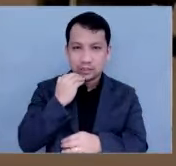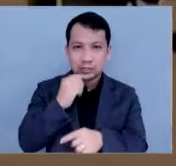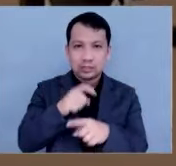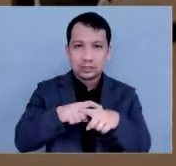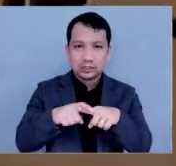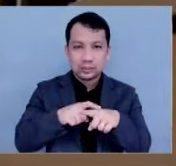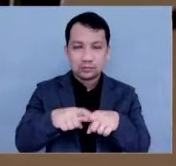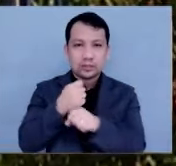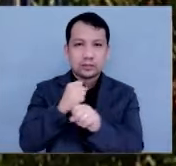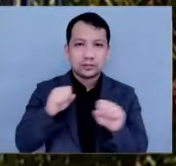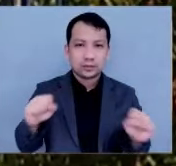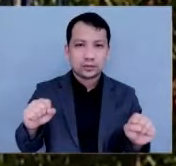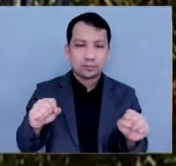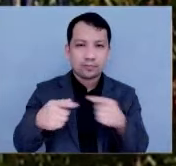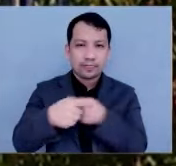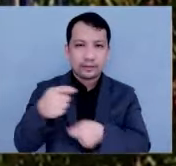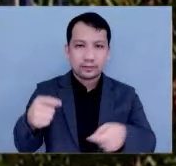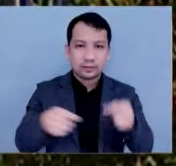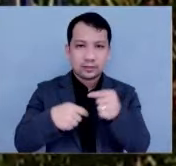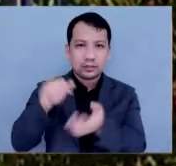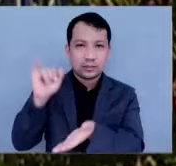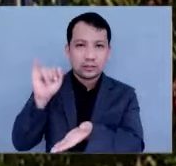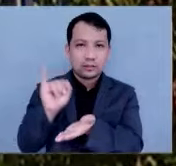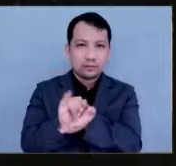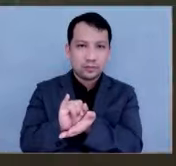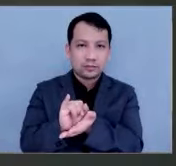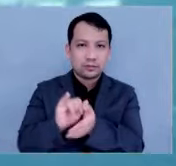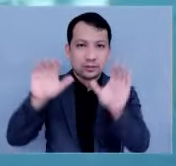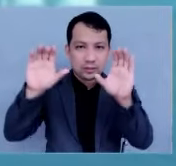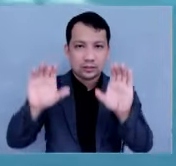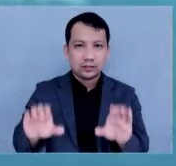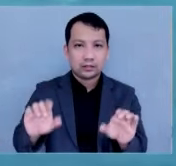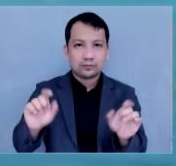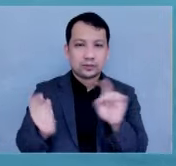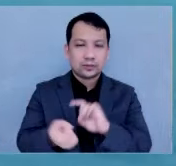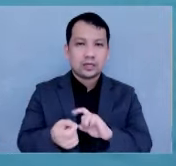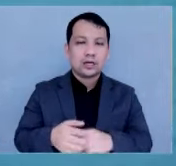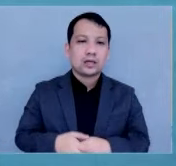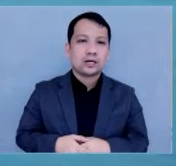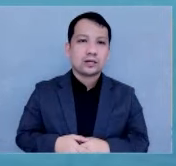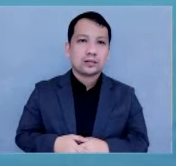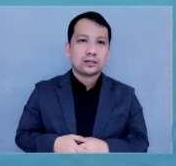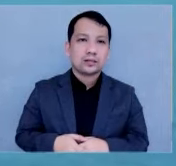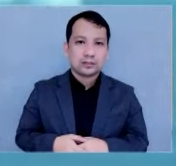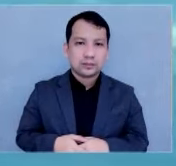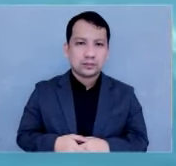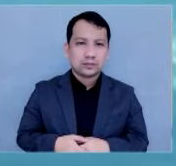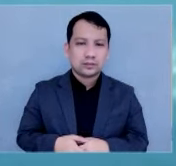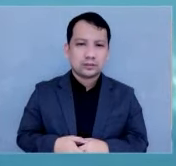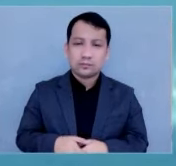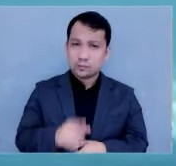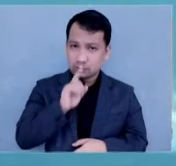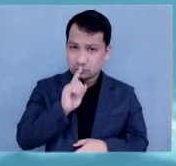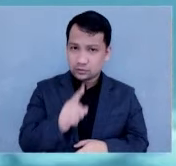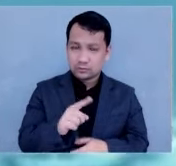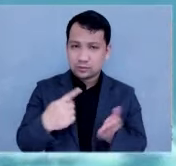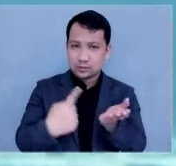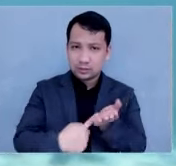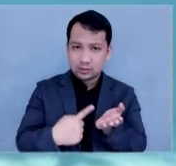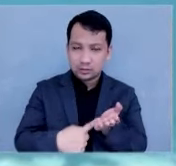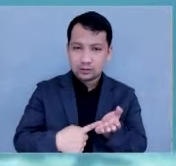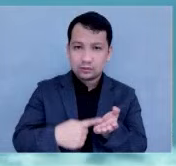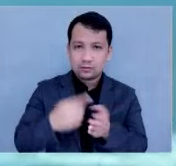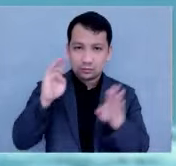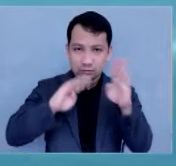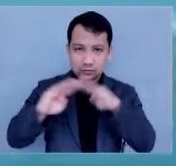seguridad trade and investments at clim change Pero sabi ni Pangulong Marcos titiyakin niang pag-uusapan din ang problema